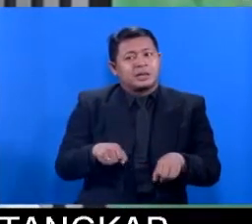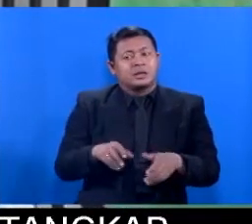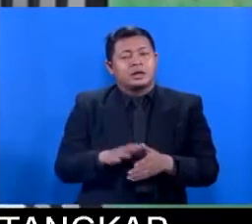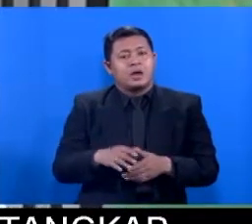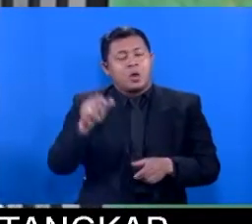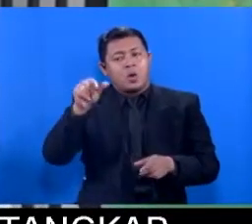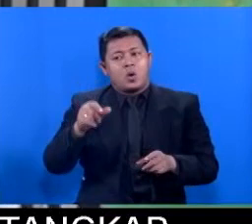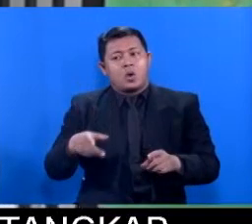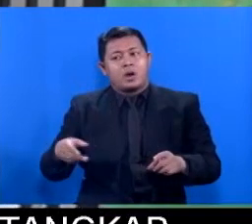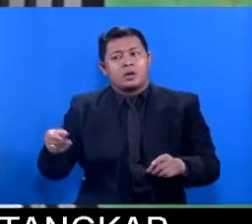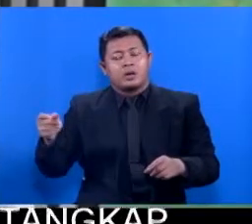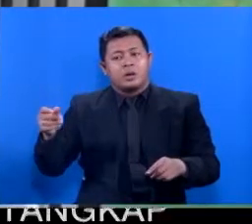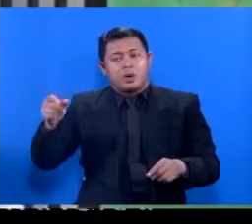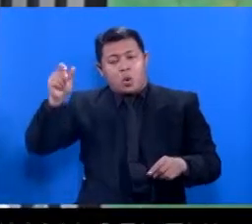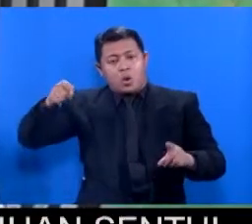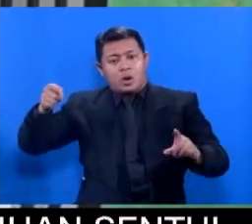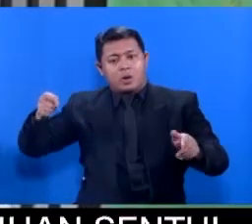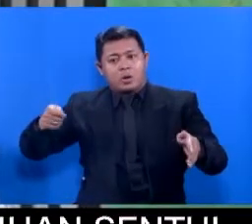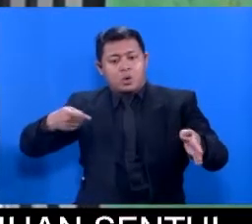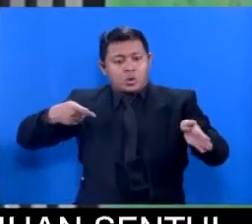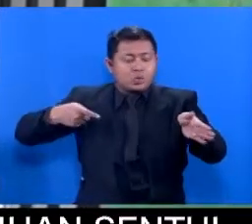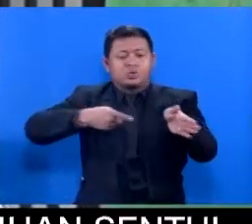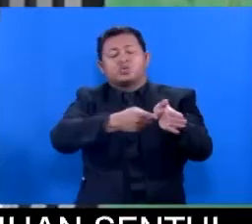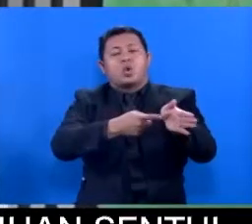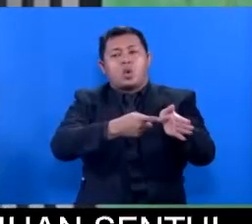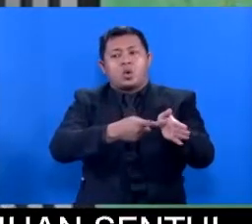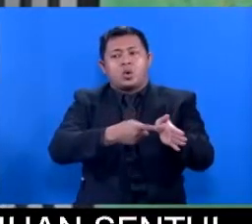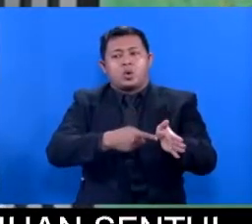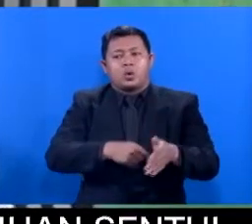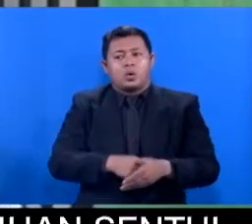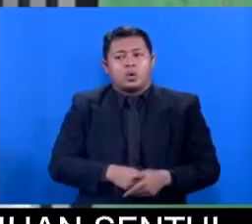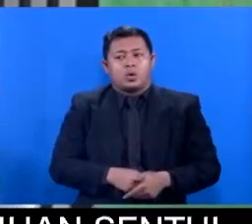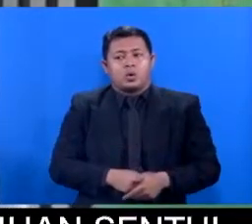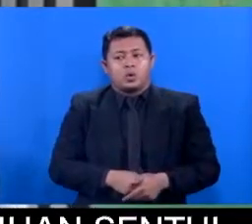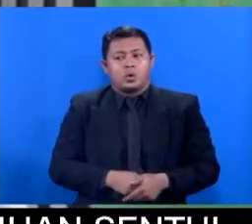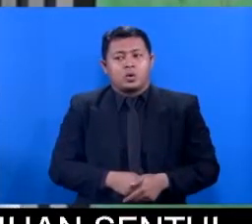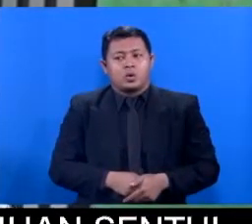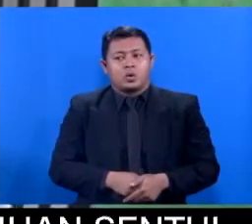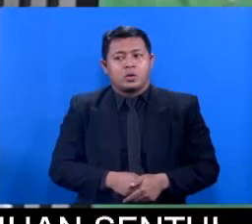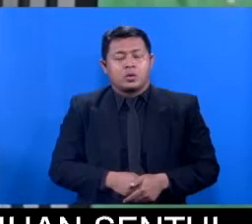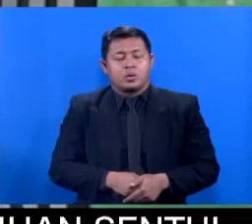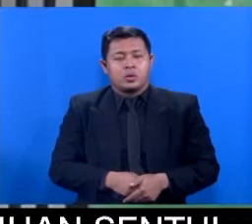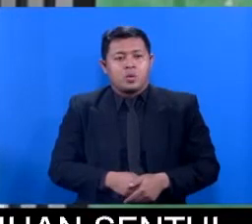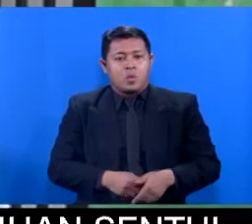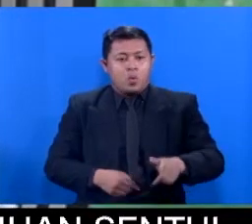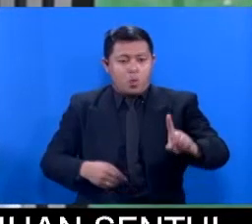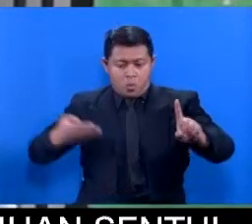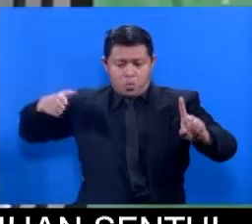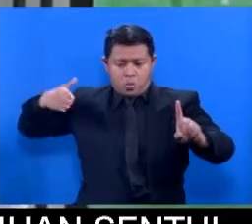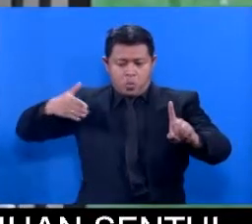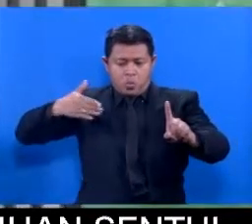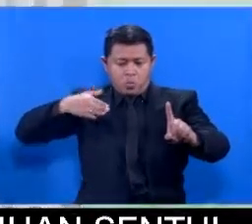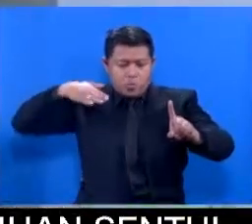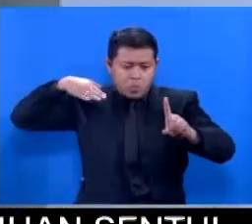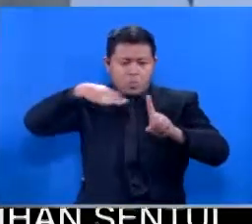ini, diambilin bambu di ini, dicolokin gitu. Jangan, Pak, ntar ngejar saya, beneran ngejar saya, terus langsung nyondok saya